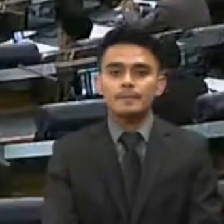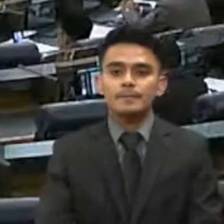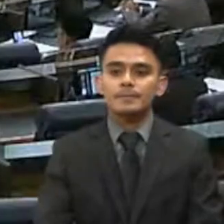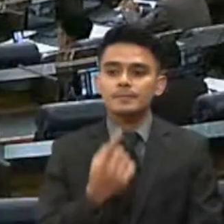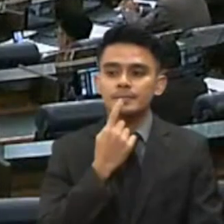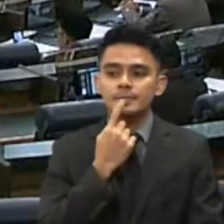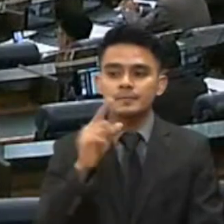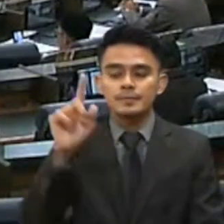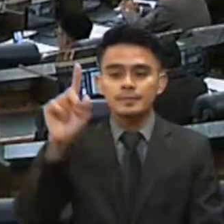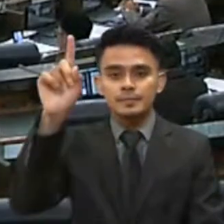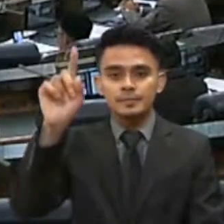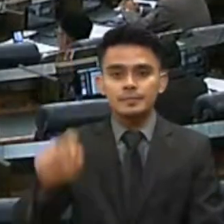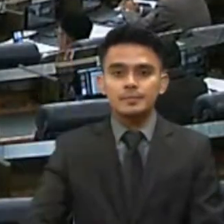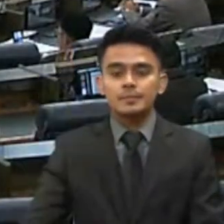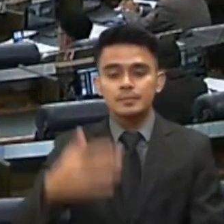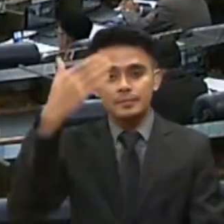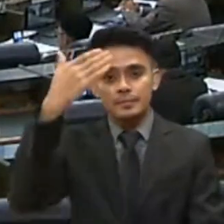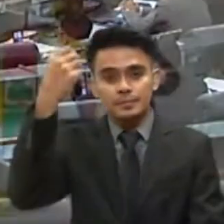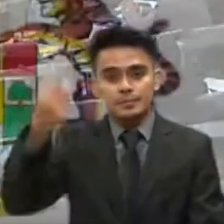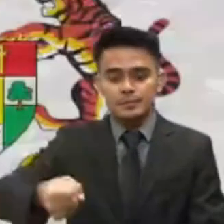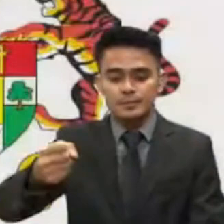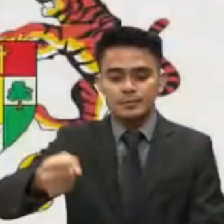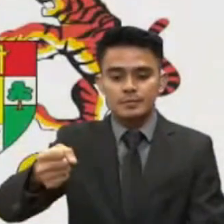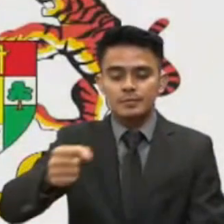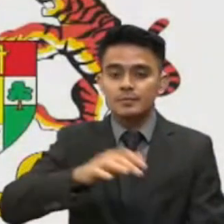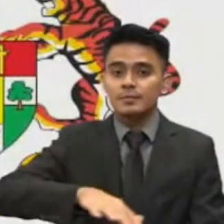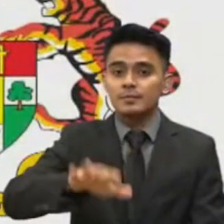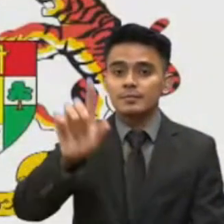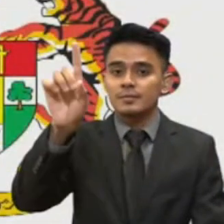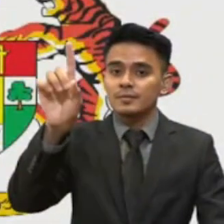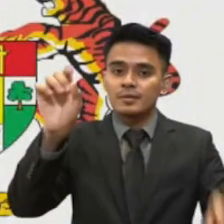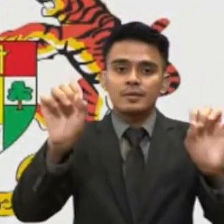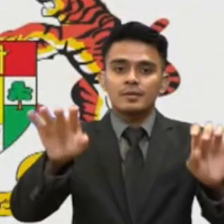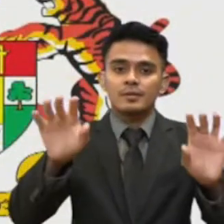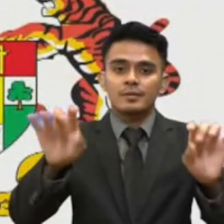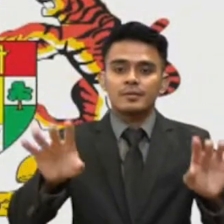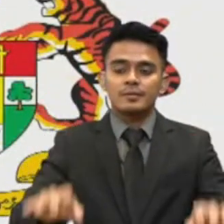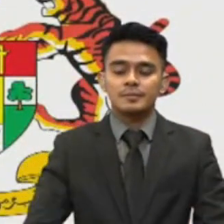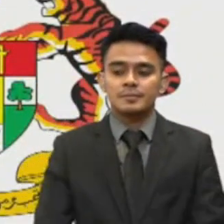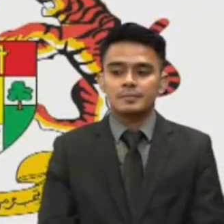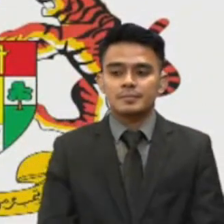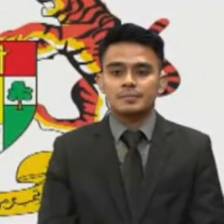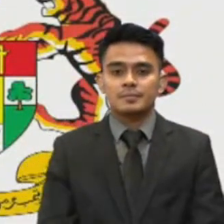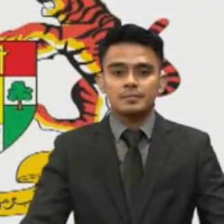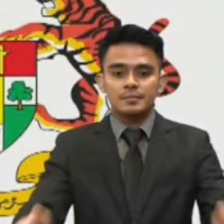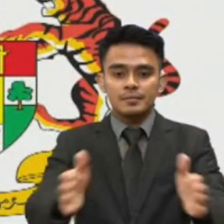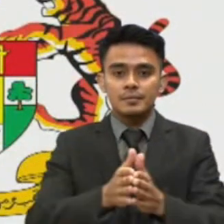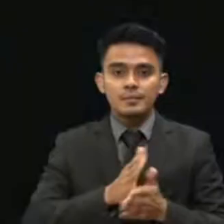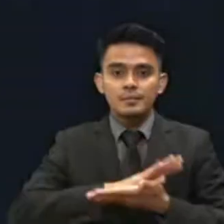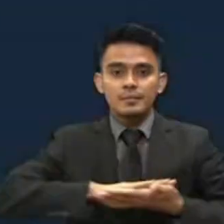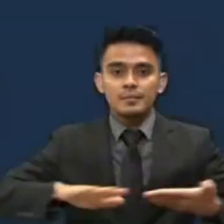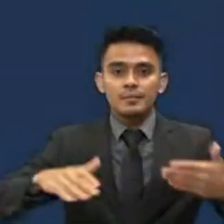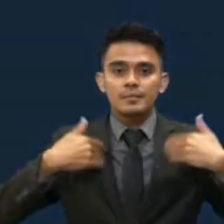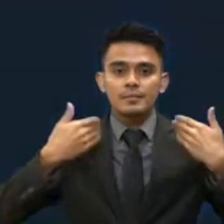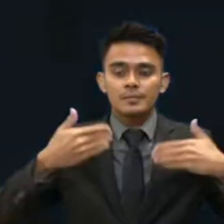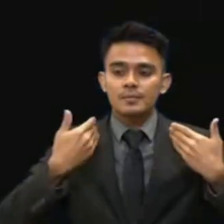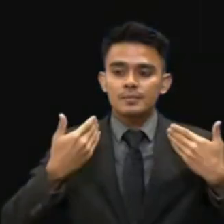bismillahirrohmanirohim Assalamualaikum warahmatullahi wabarakatuh salam sejahtera